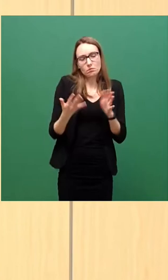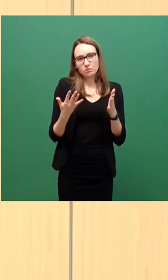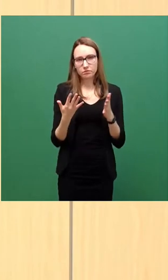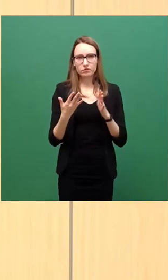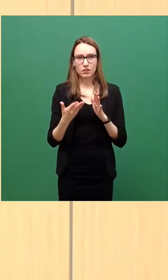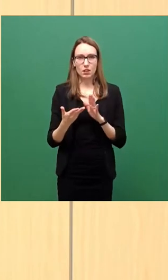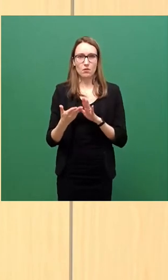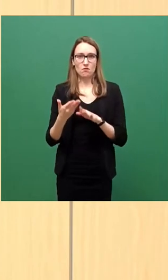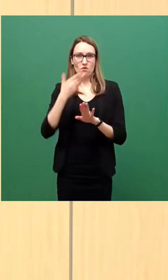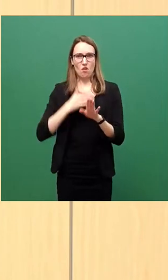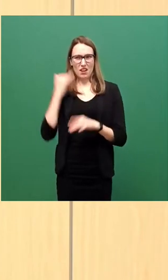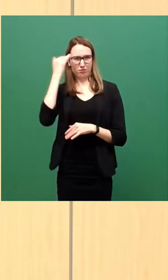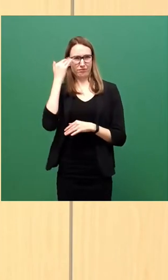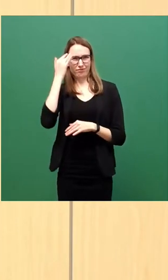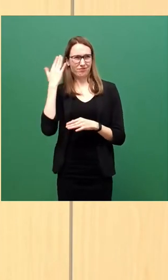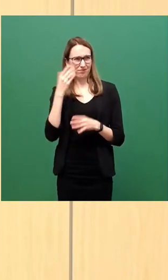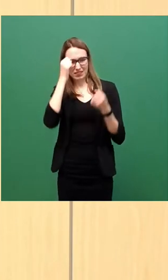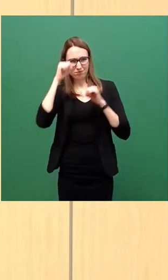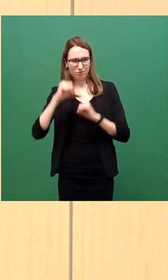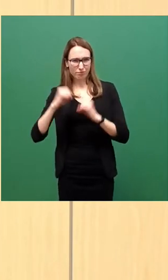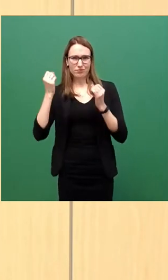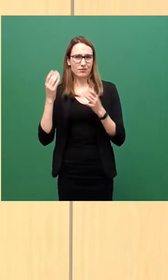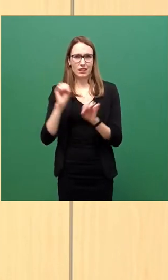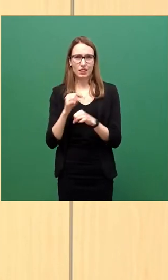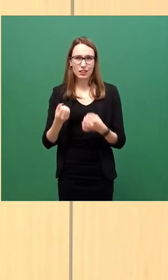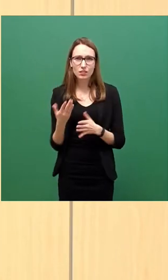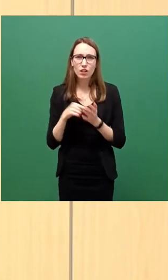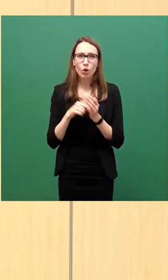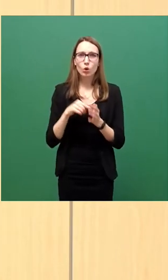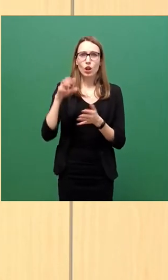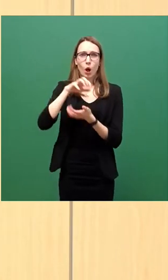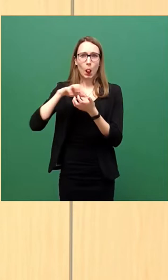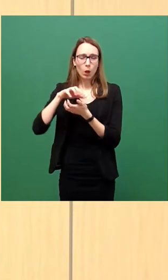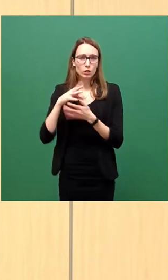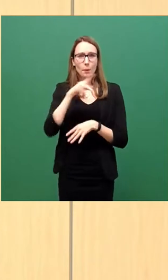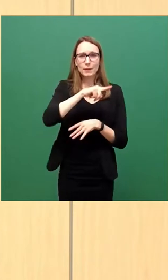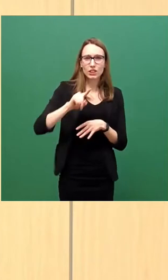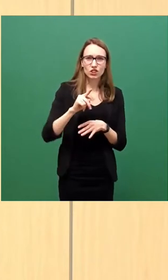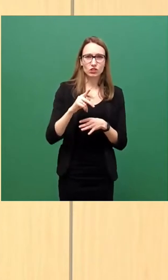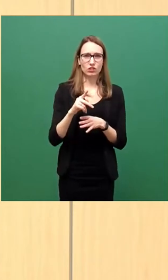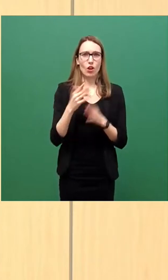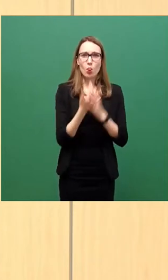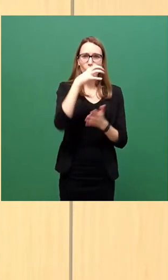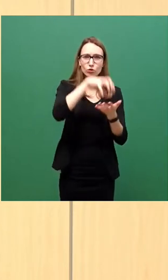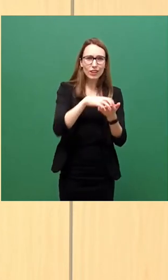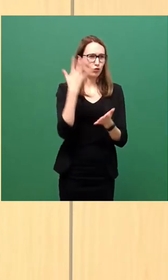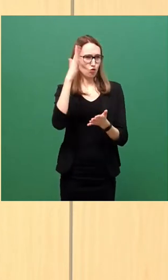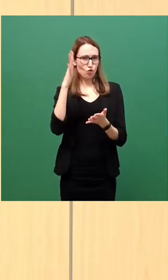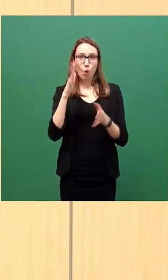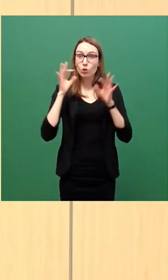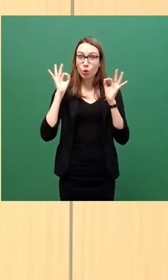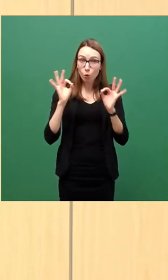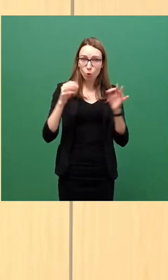zustimmungsfähig. Weil Klötzsche, Pieschen und Neustadt, das ist heute schon gesagt worden vom Kollegen Nitsche, eigentlich schon ziemlich gut versorgt sind und